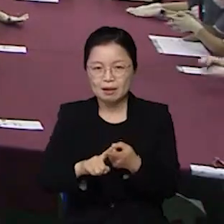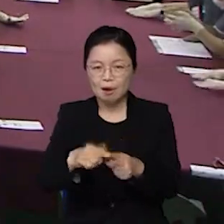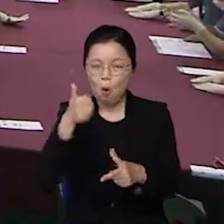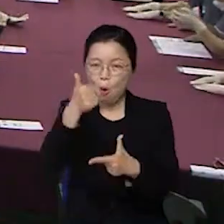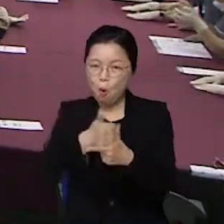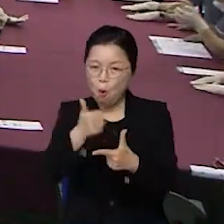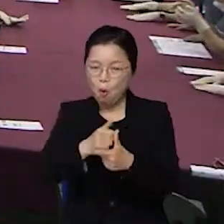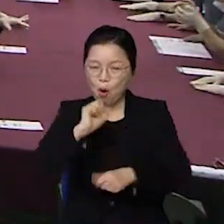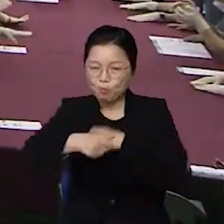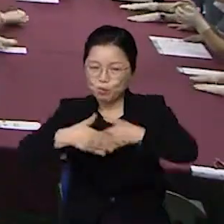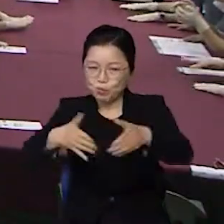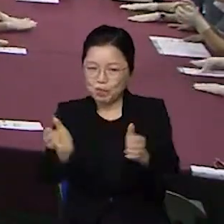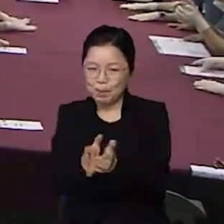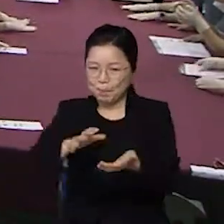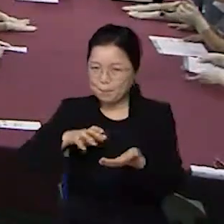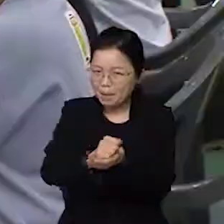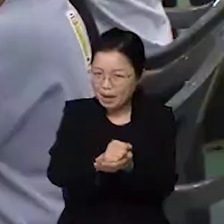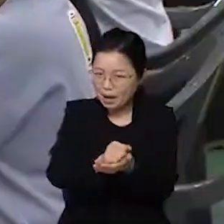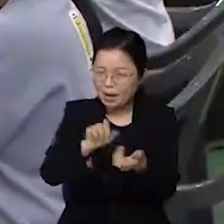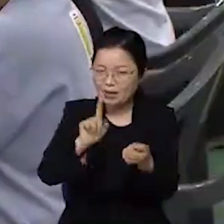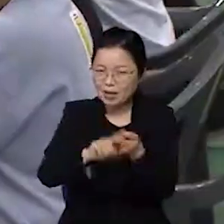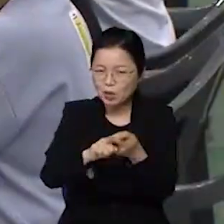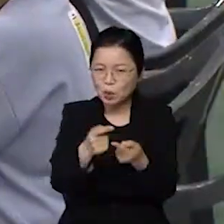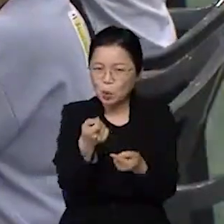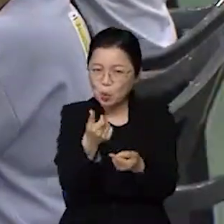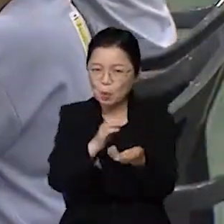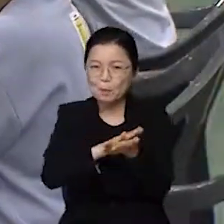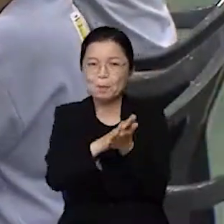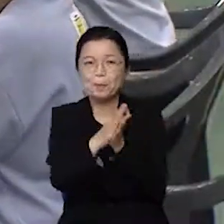호남의 민주당 독점 체제에도 적지 않은